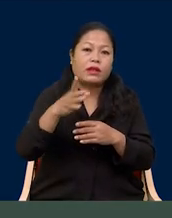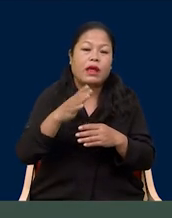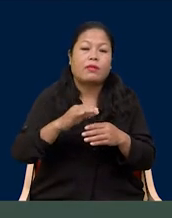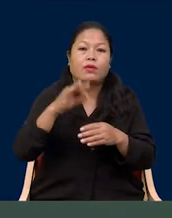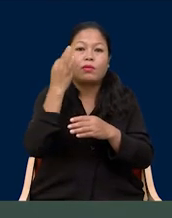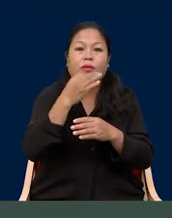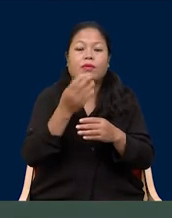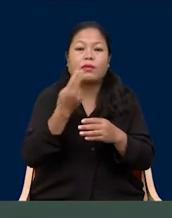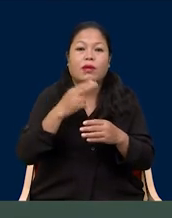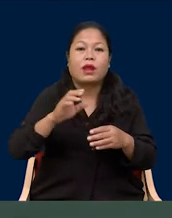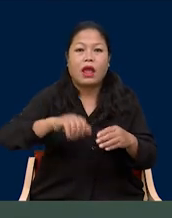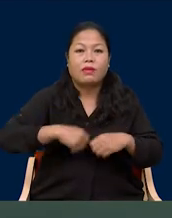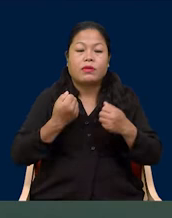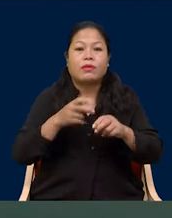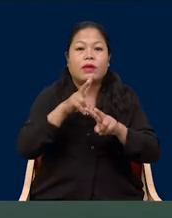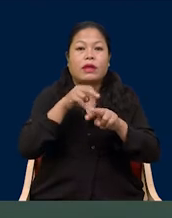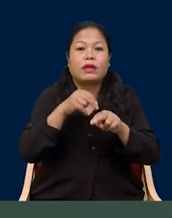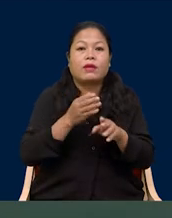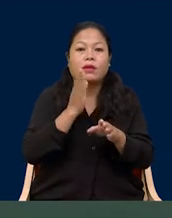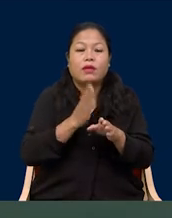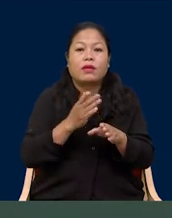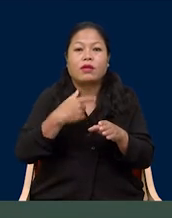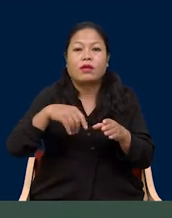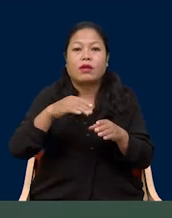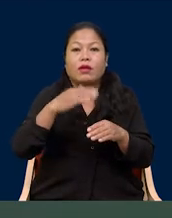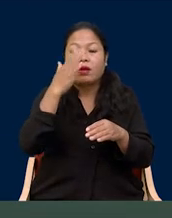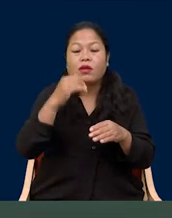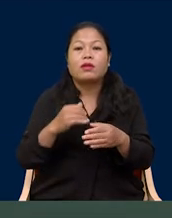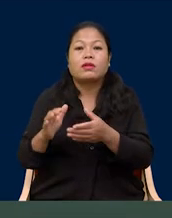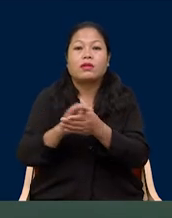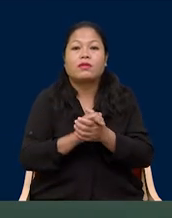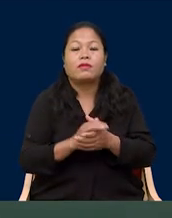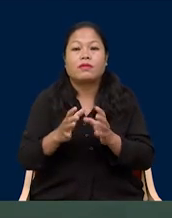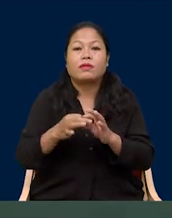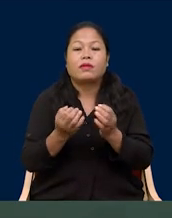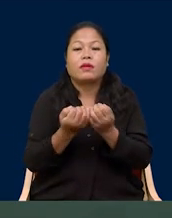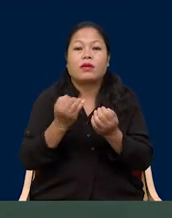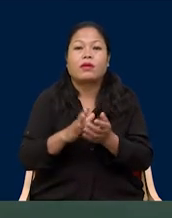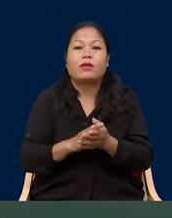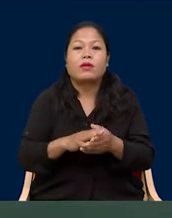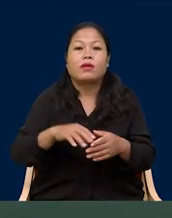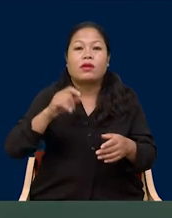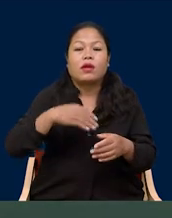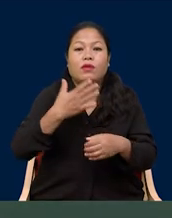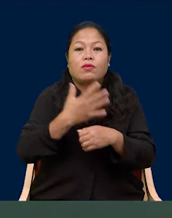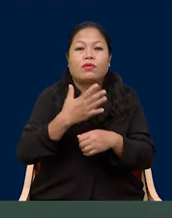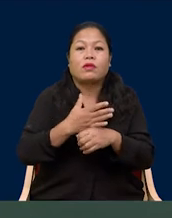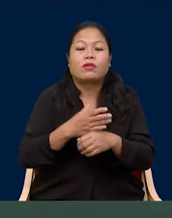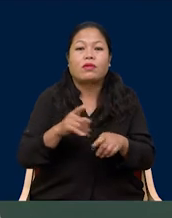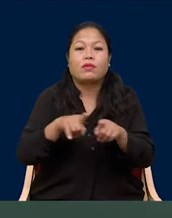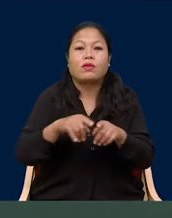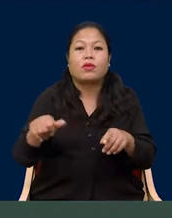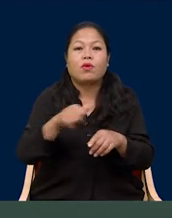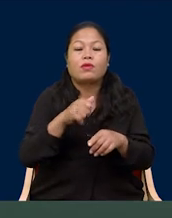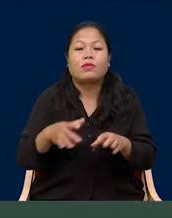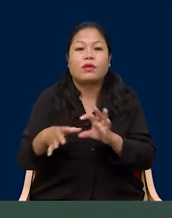उहाँहरूले आफ्नो इन्भाइरोमेन्ट र आफूसँग भएको जुन एनिमल्सहरू हुन्छ उहाँहरूसँग कसरी मेलमिलाप गरेर बसी आइराख्नु भएको छ। सो हाम्रो उद्देश्य पनि